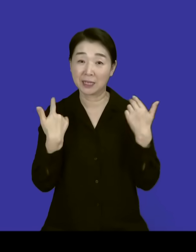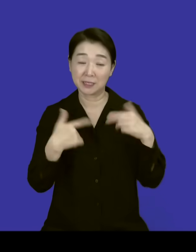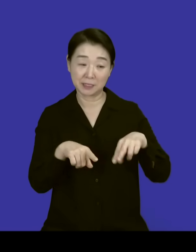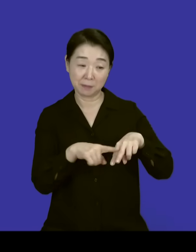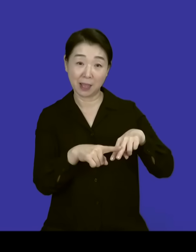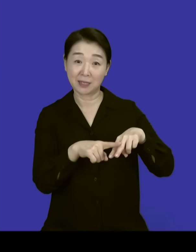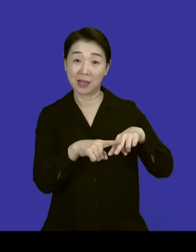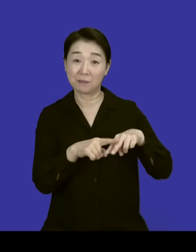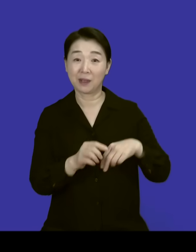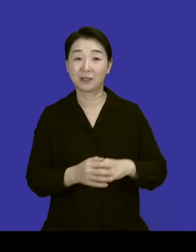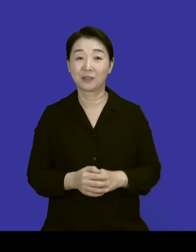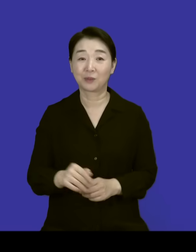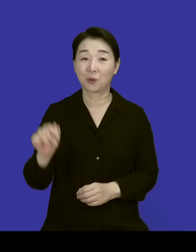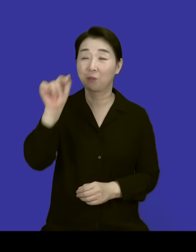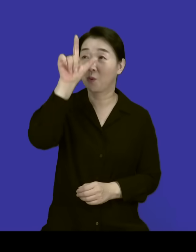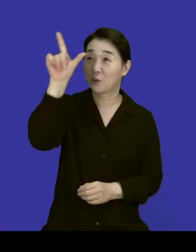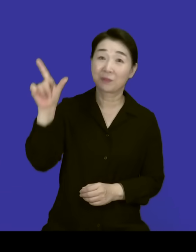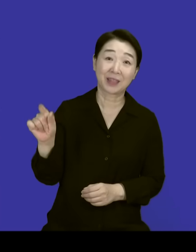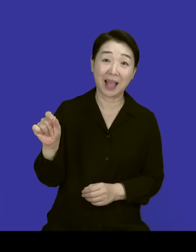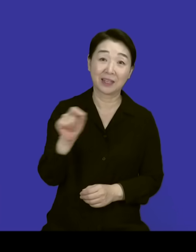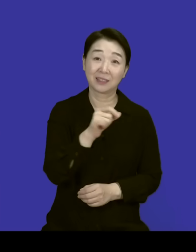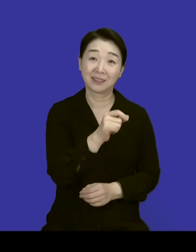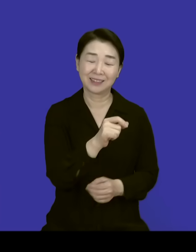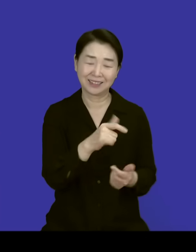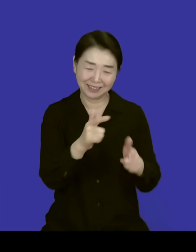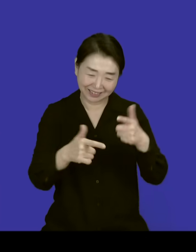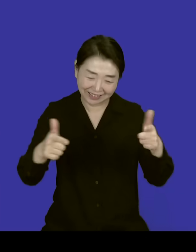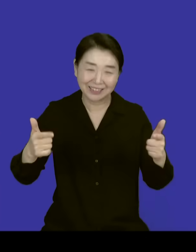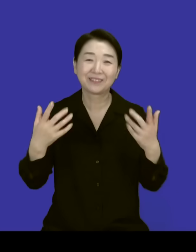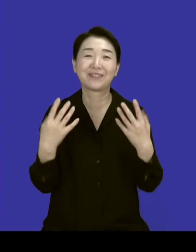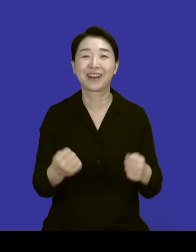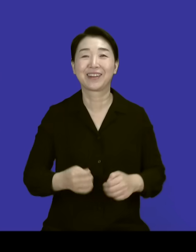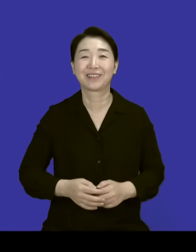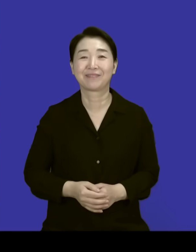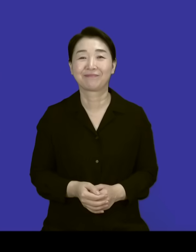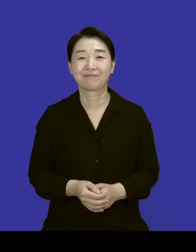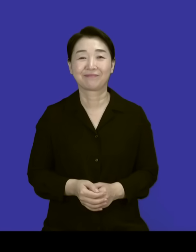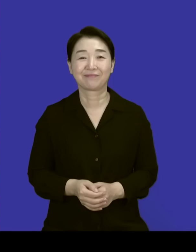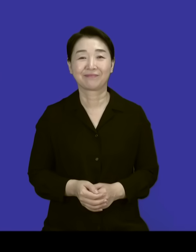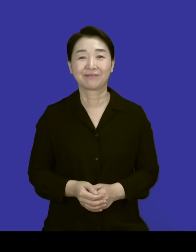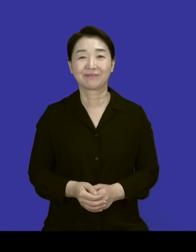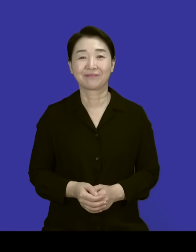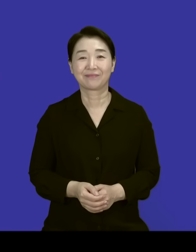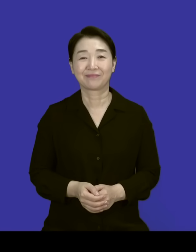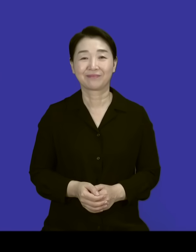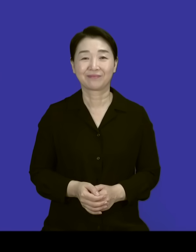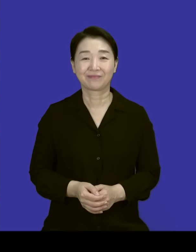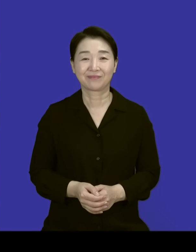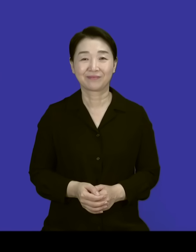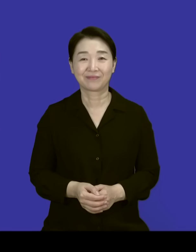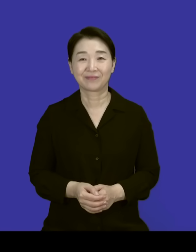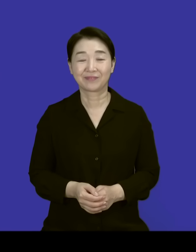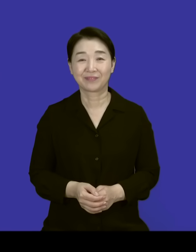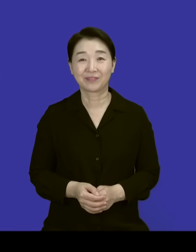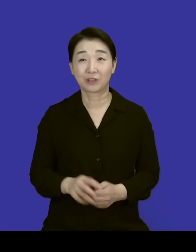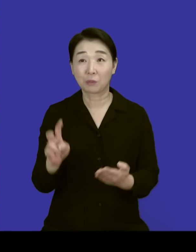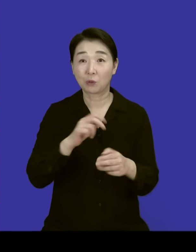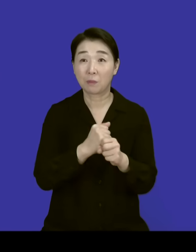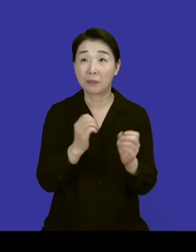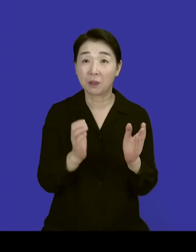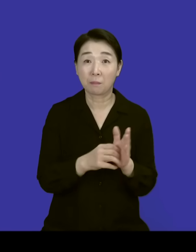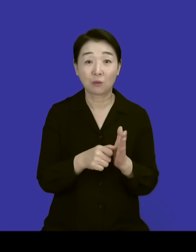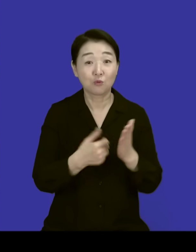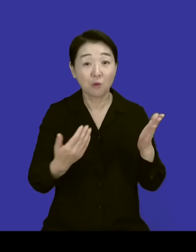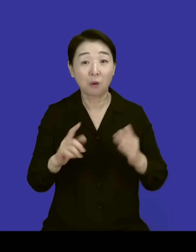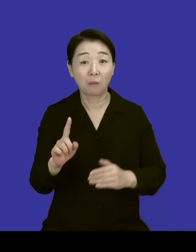치마 선미의 보름달 등등등등등등 너무 많습니다 너무 정말. 많죠. 예. 진짜 어떻게 이렇게 다 명곡이에요? 아니, 냄새가 많이